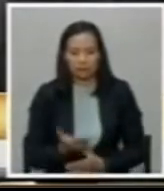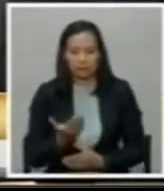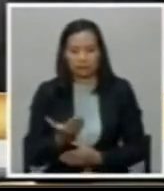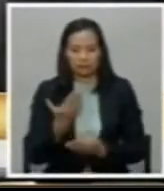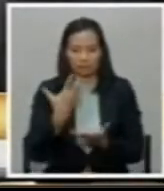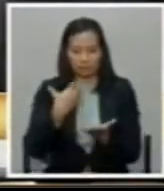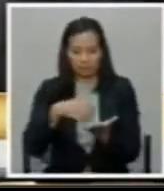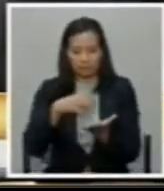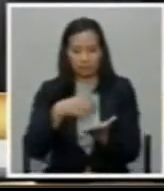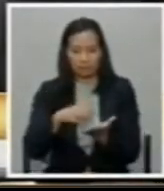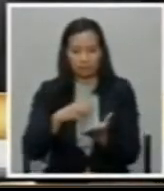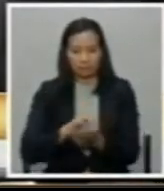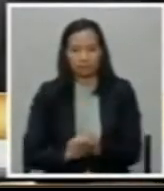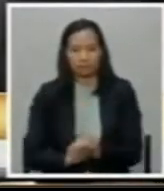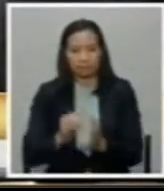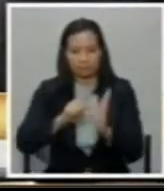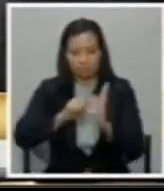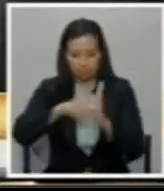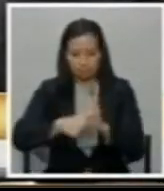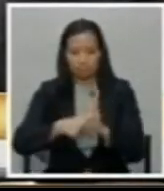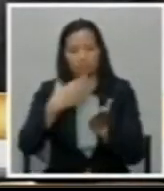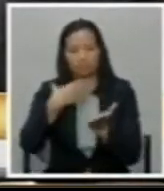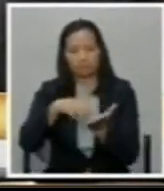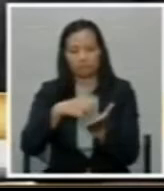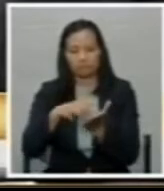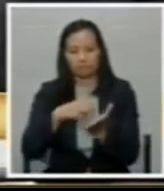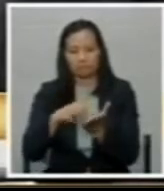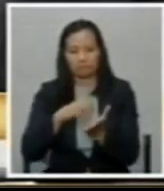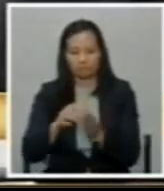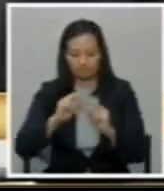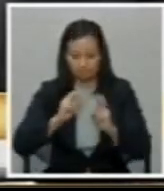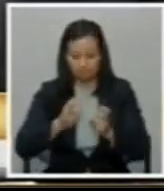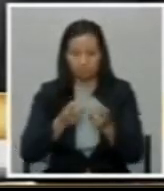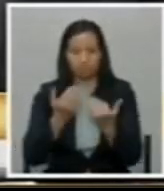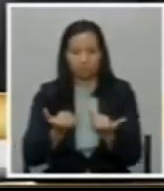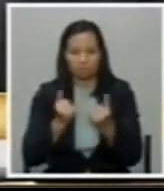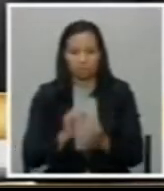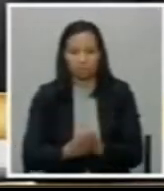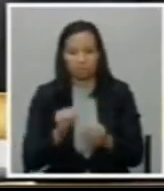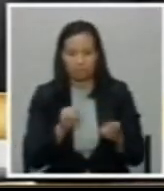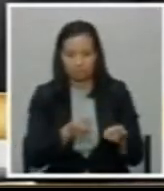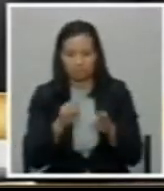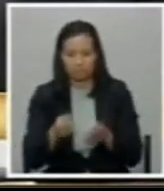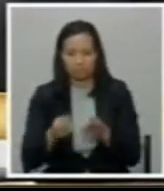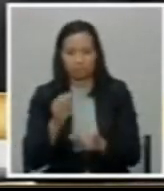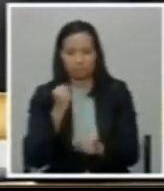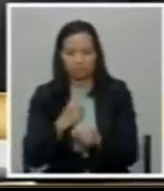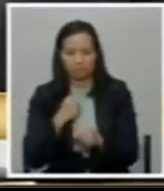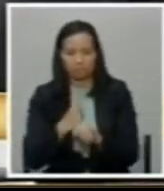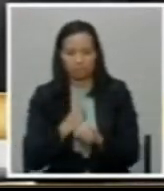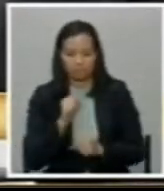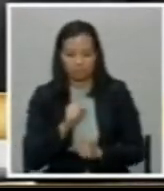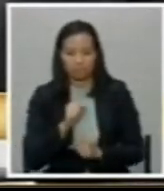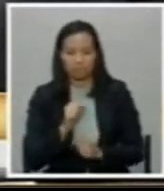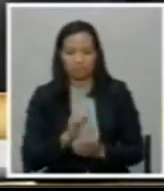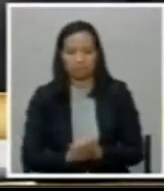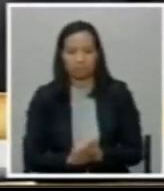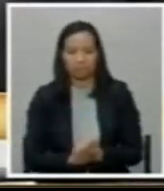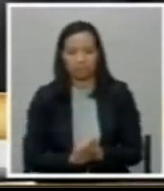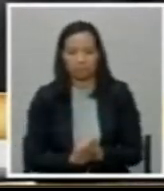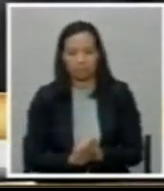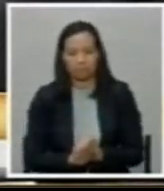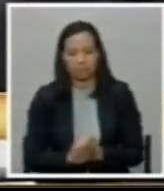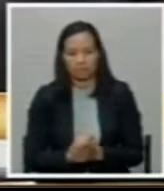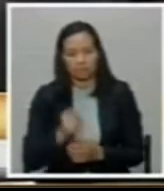ได้เรียนหารือกับท่านเลขาธิการมาหลายครั้งเกี่ยวกับเรื่องนี้ว่าวิธีการที่ท่านทำอยู่เนี่ยมันน่าจะ